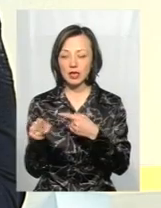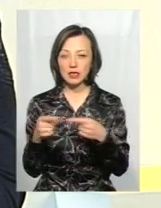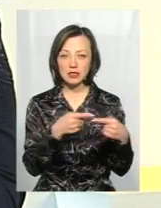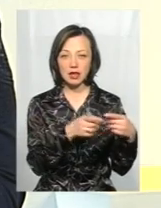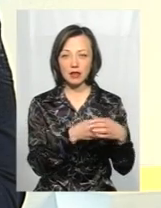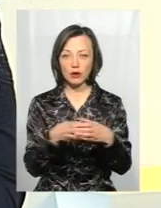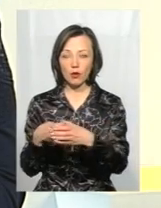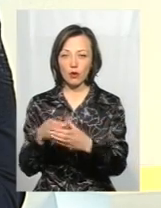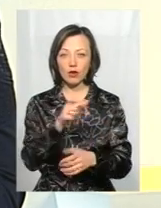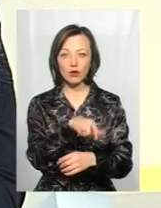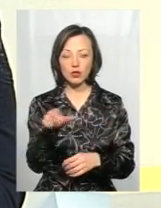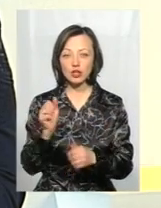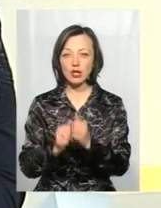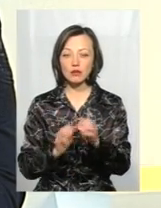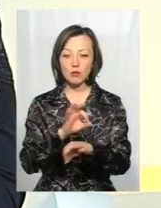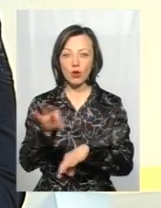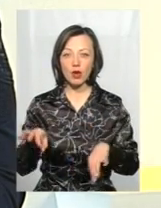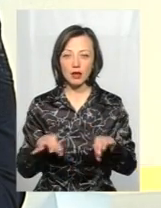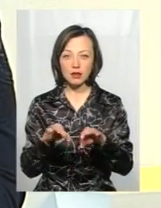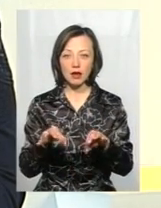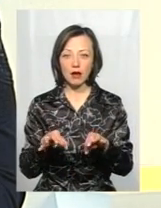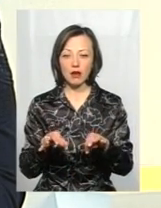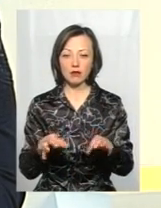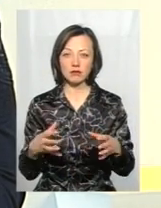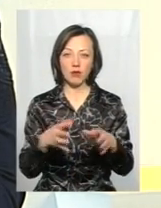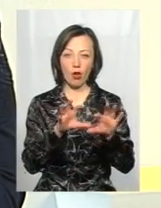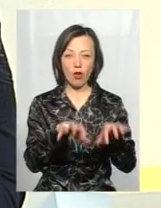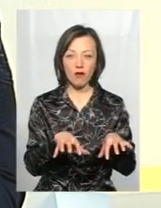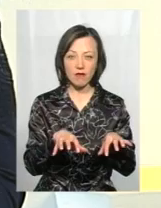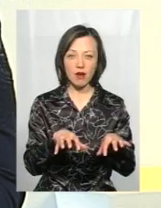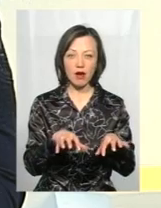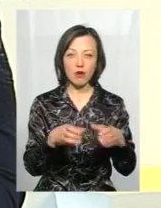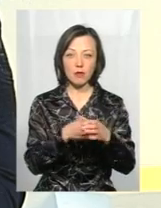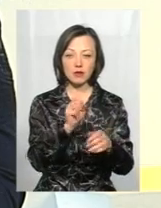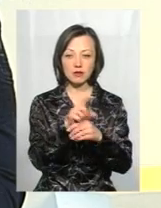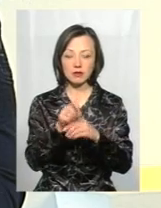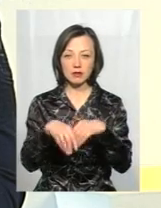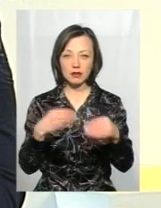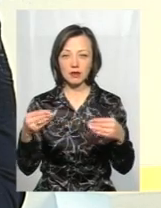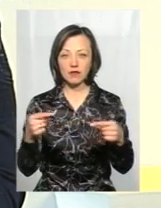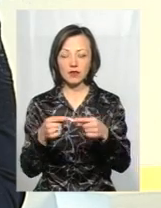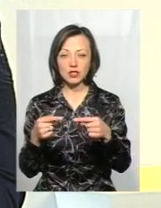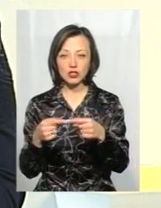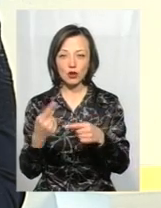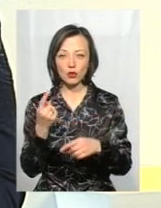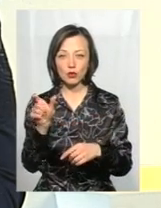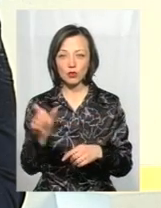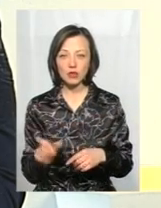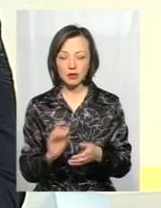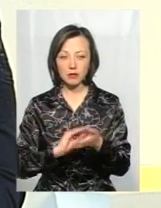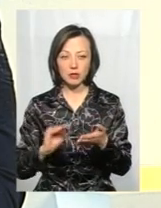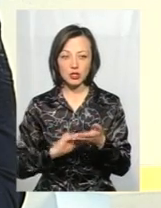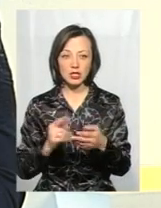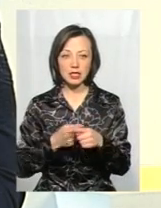категорії населення. Тому що часто проекти збираються, голова громади роздав завдання, визначили одну якусь людину, яка пише